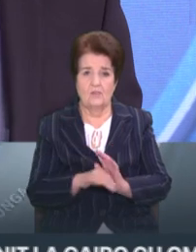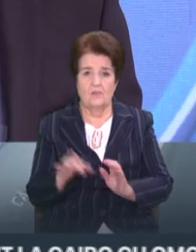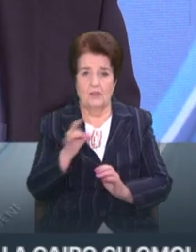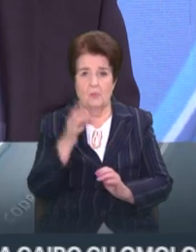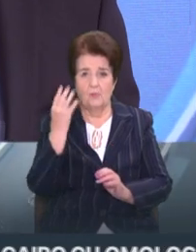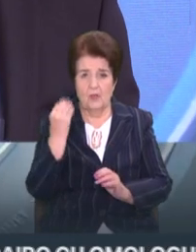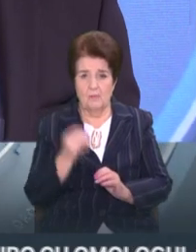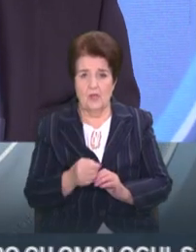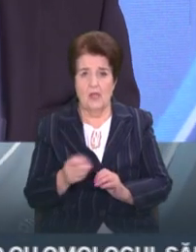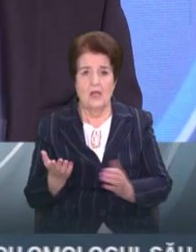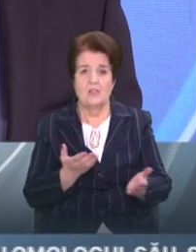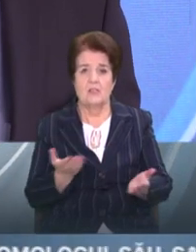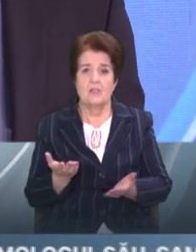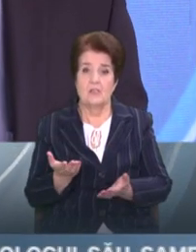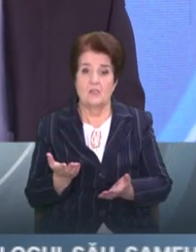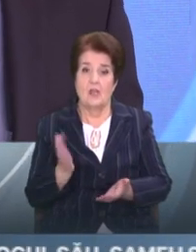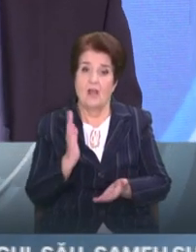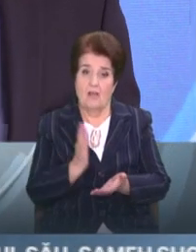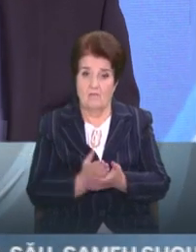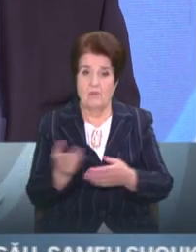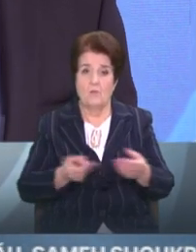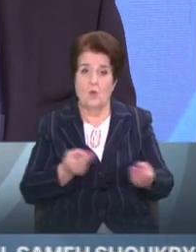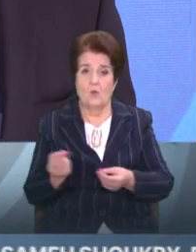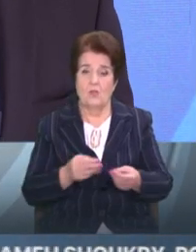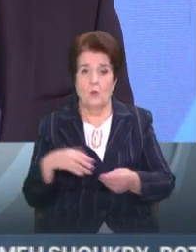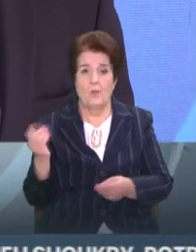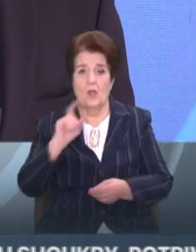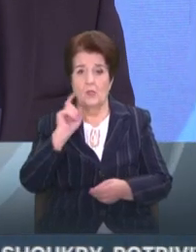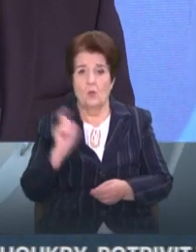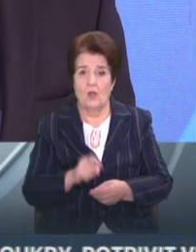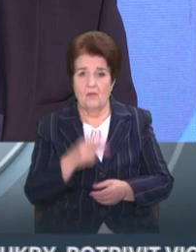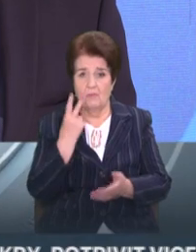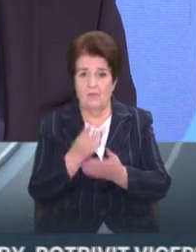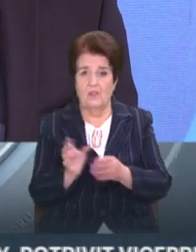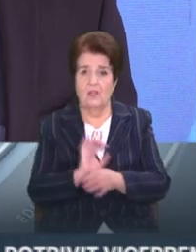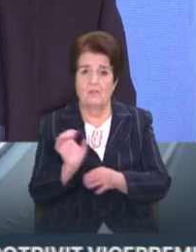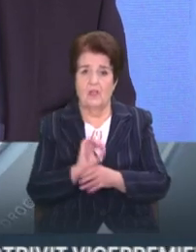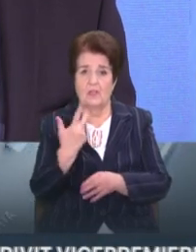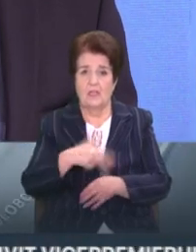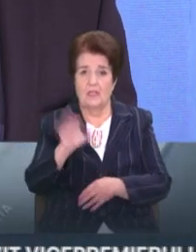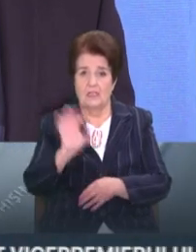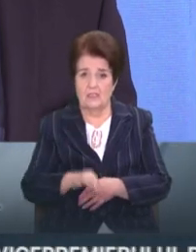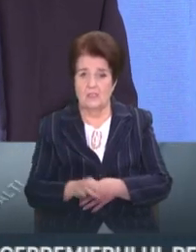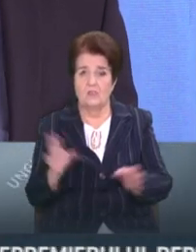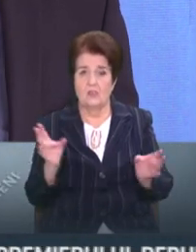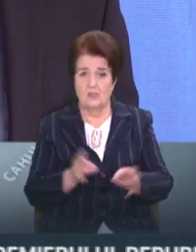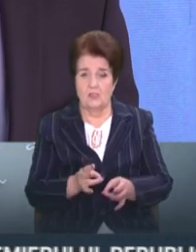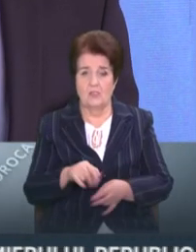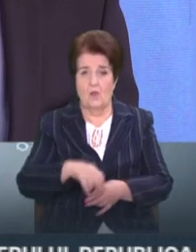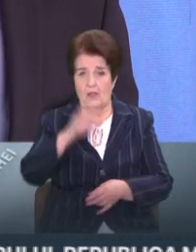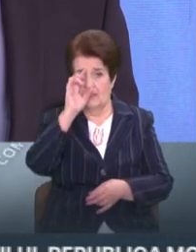Republica Moldova. Deși aveam un contract semnat cu partea ucraineană privind livrarea 30% din necesarul intern al